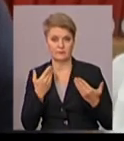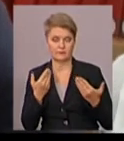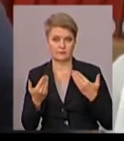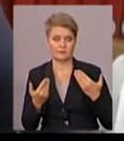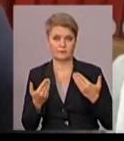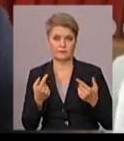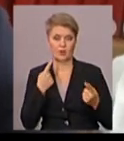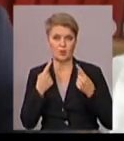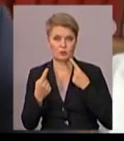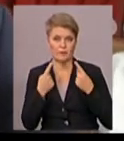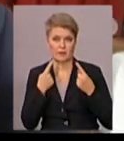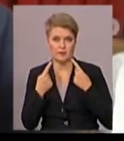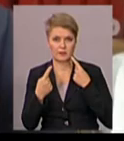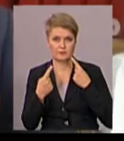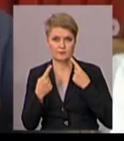спілкуватись, розмовляти.